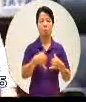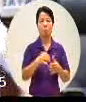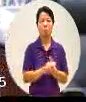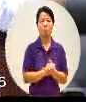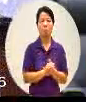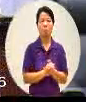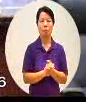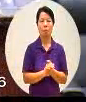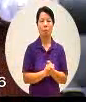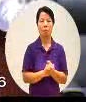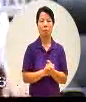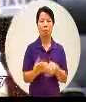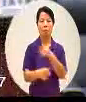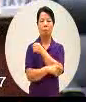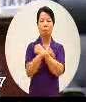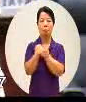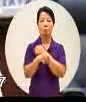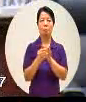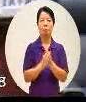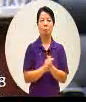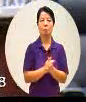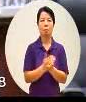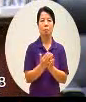啊你！你阿边只哦